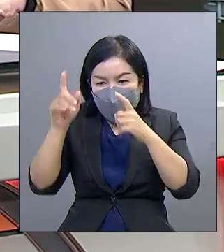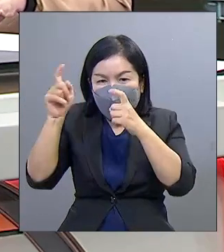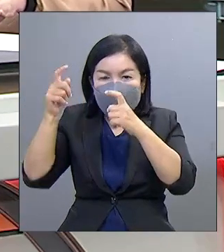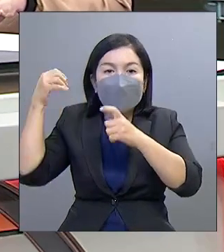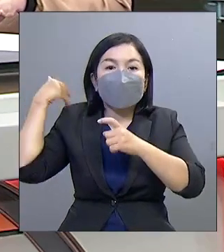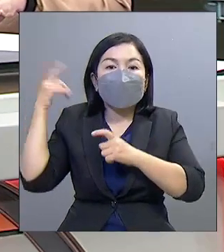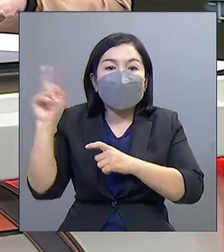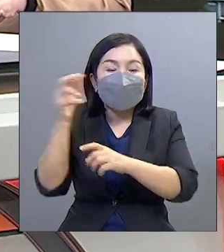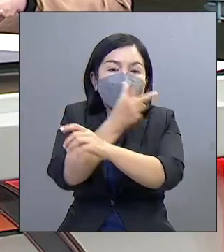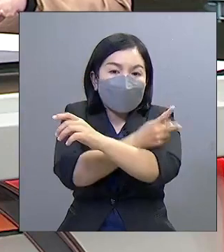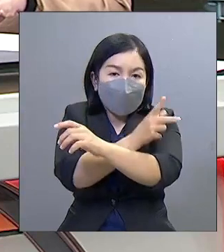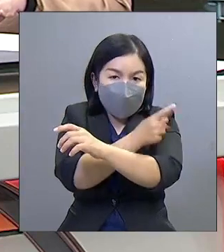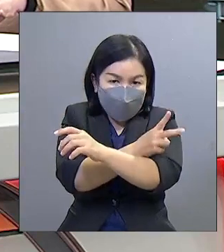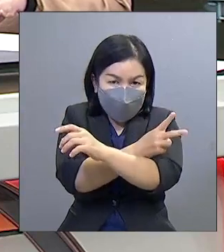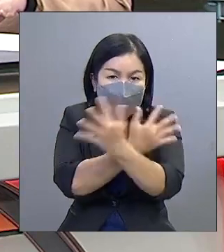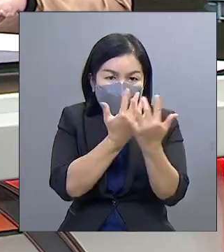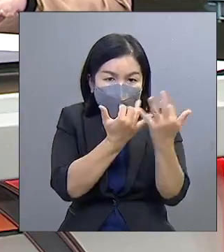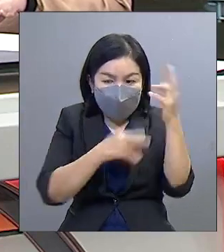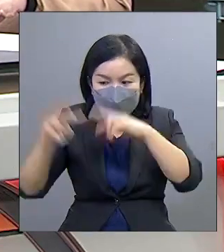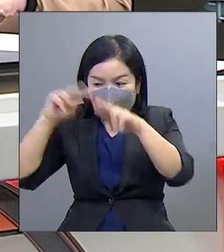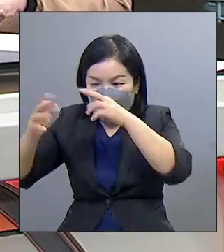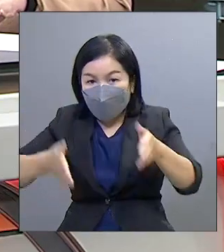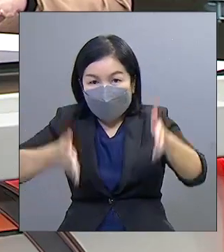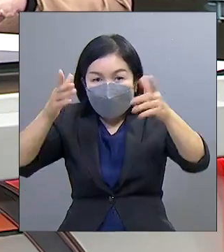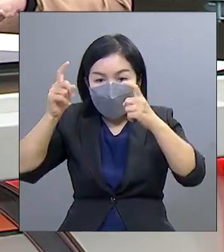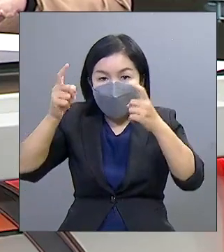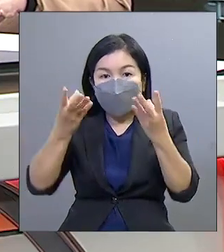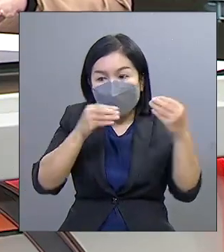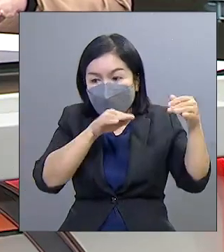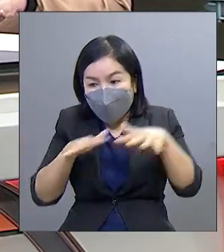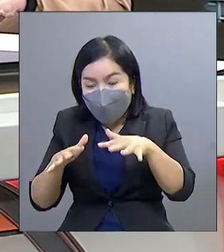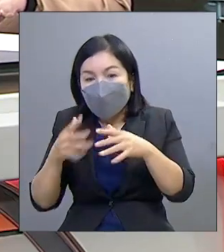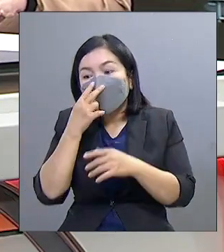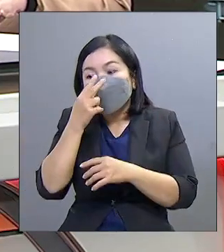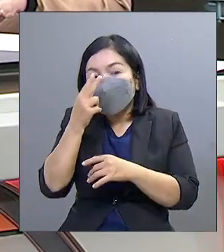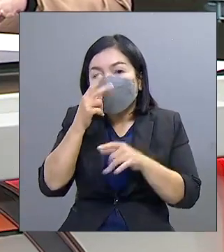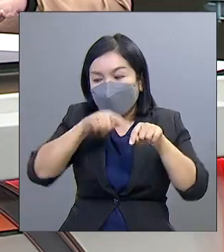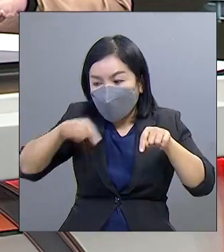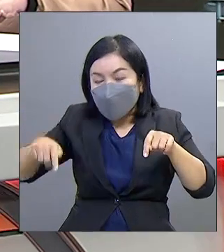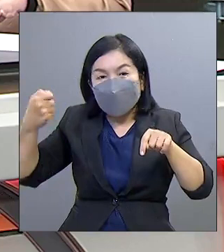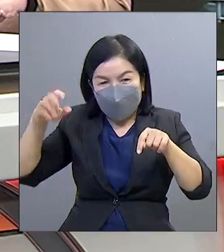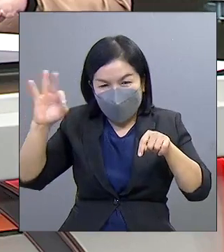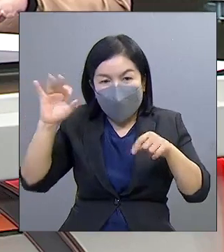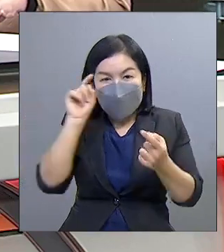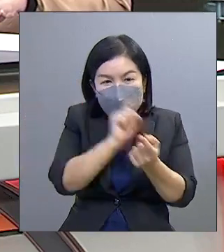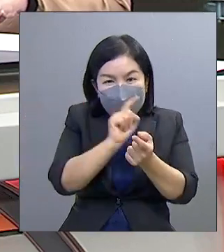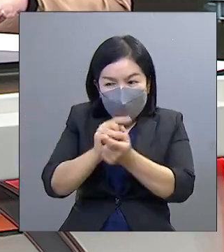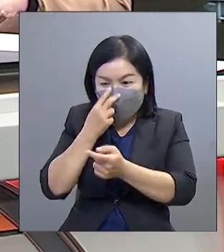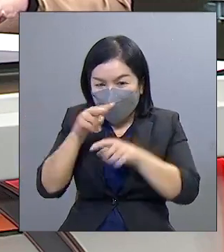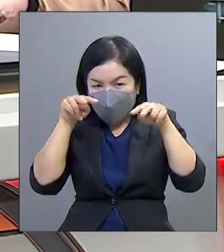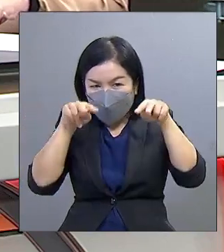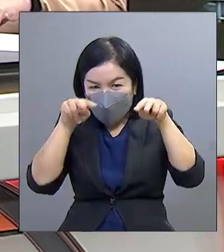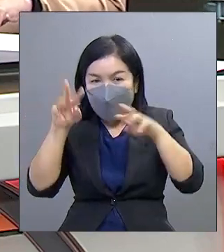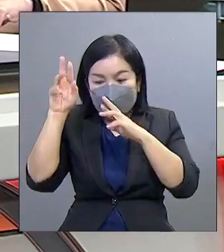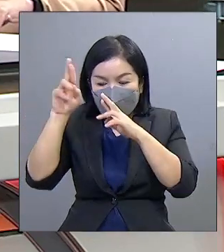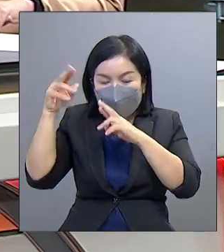ที่จังหวัดภูเก็ตอยู่ระหว่างสำรวจอาคารและพื้นที่เสี่ยงดินถล่มพบว่ามีอย่างน้อย19จุดด้วยกันที่จะต้องเฝ้าระวังอย่างสู